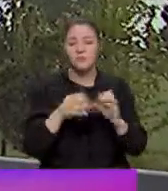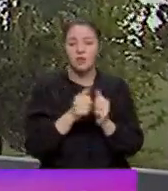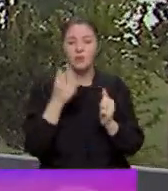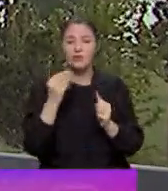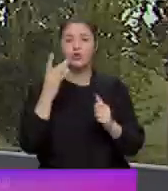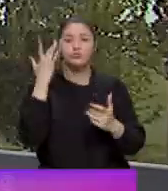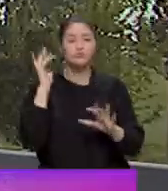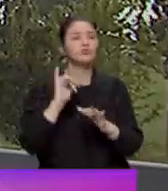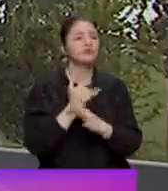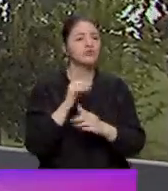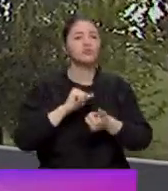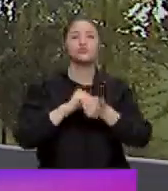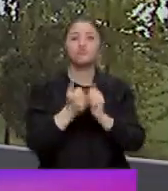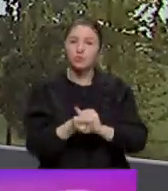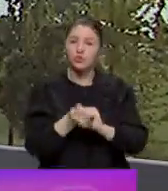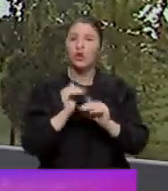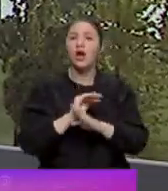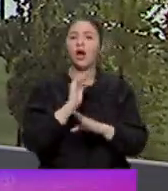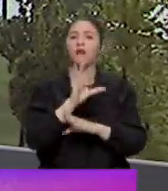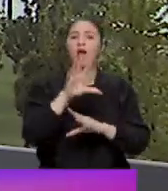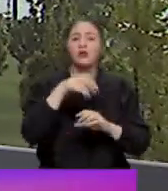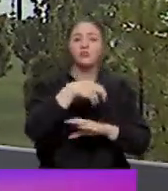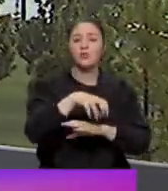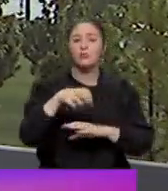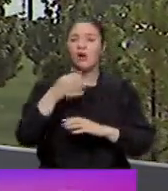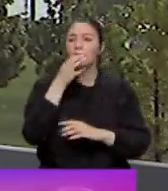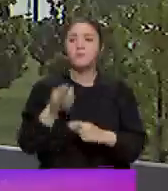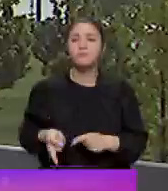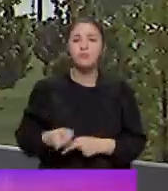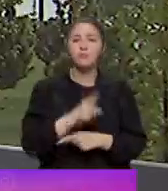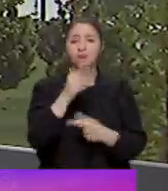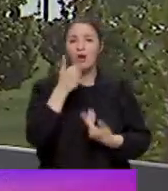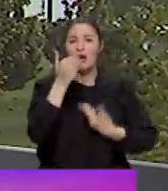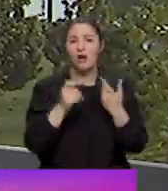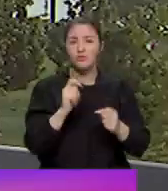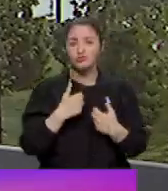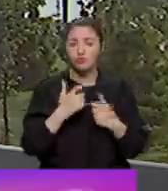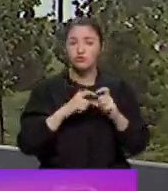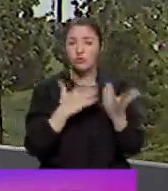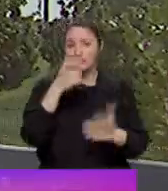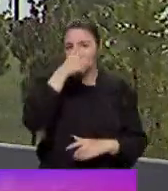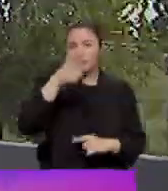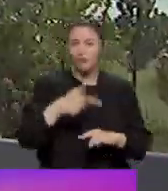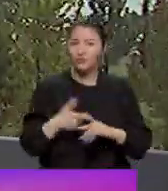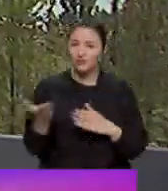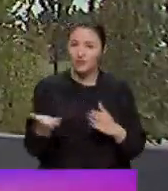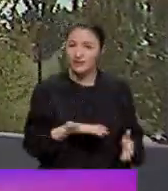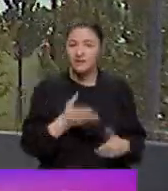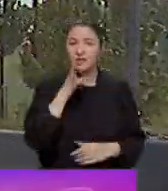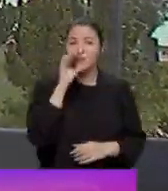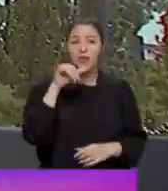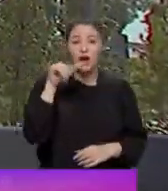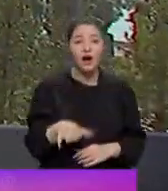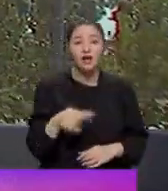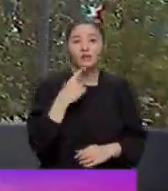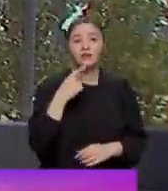olarak kültürden, sanattan, spordan, hayatın her alanındaki haberlerden sizlere bahsedeceğim. Günaydın Türkiye'm, hoş geldiniz. Kimin